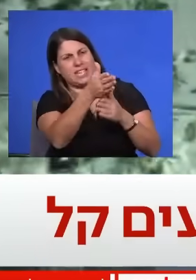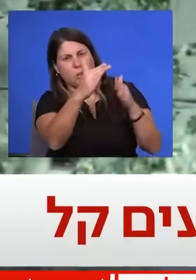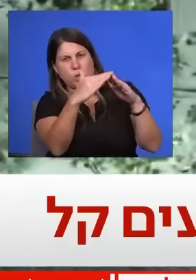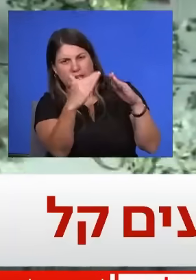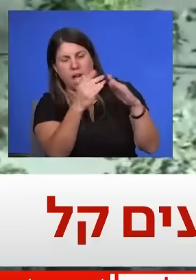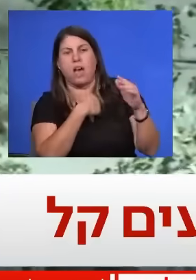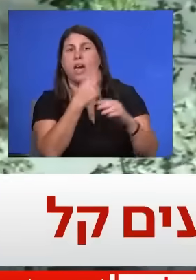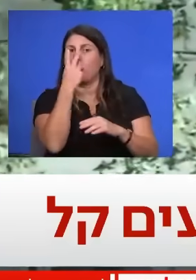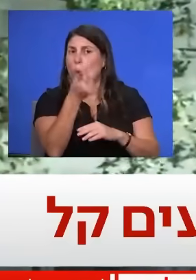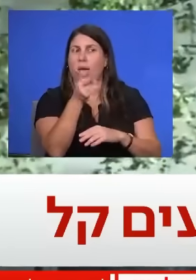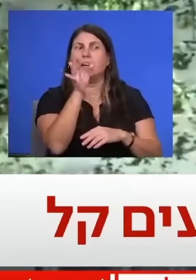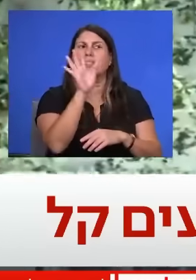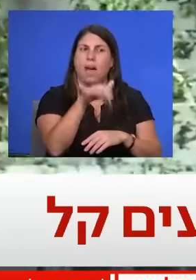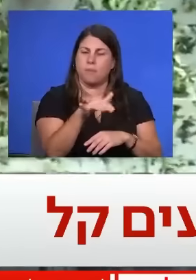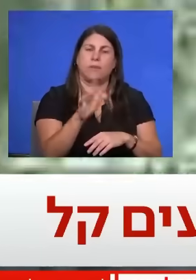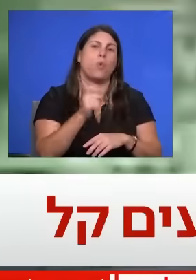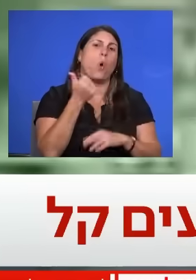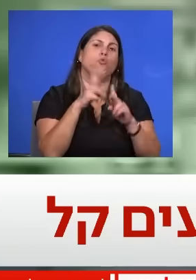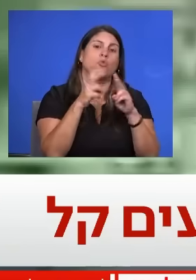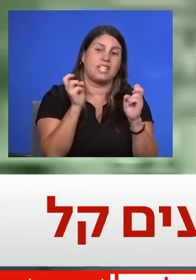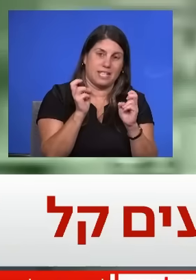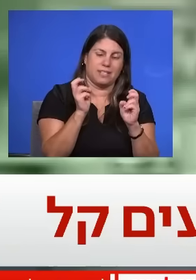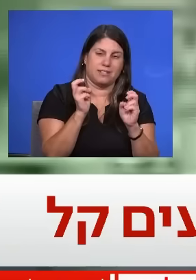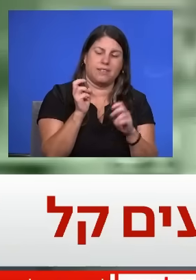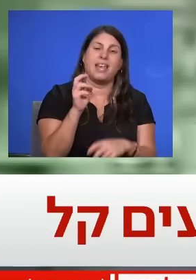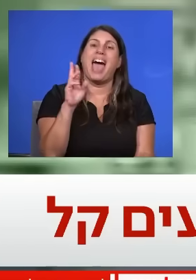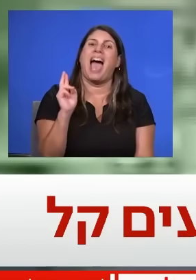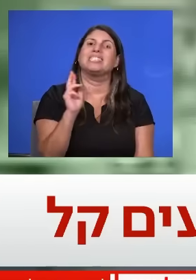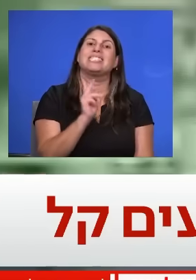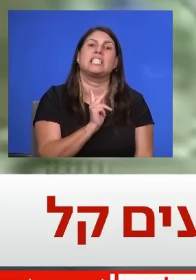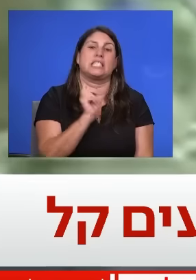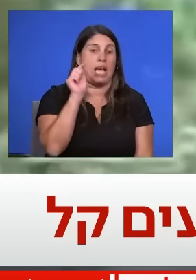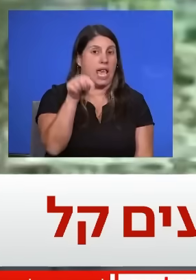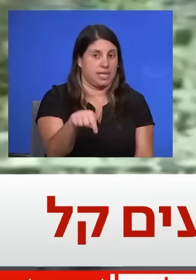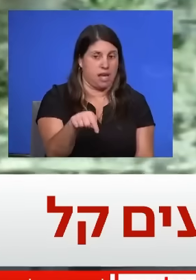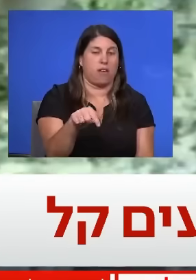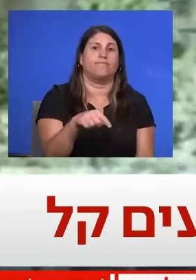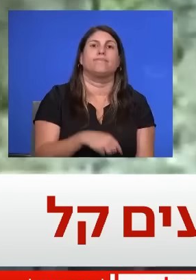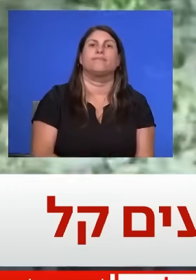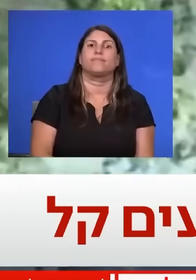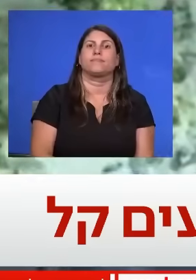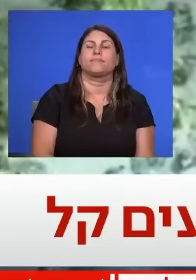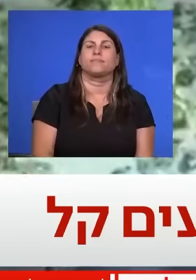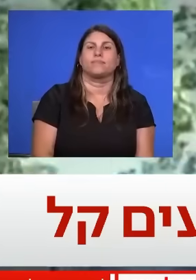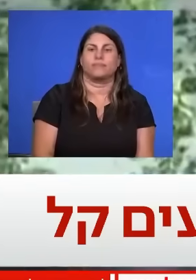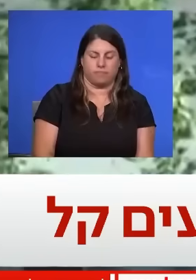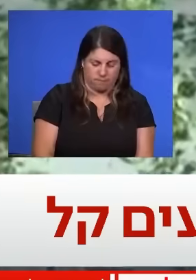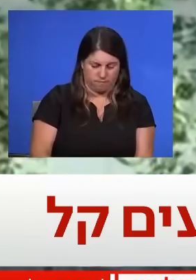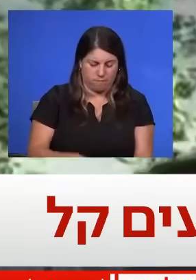את ראש העיר רז קינסליך שהגיע לכאן. הם סורקים כל